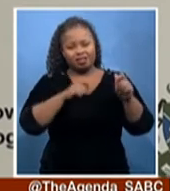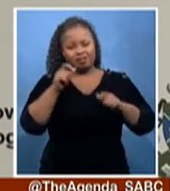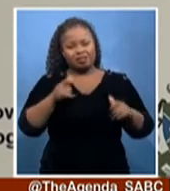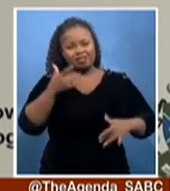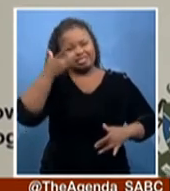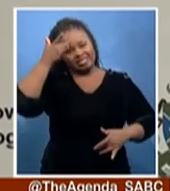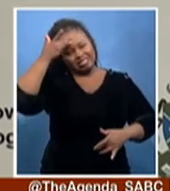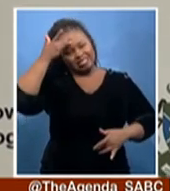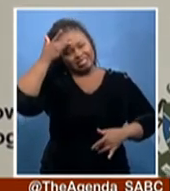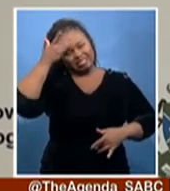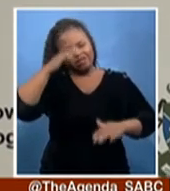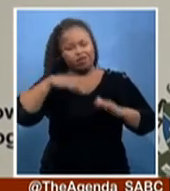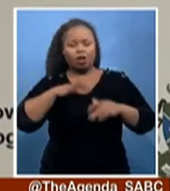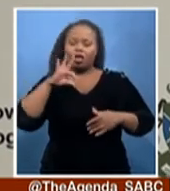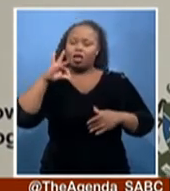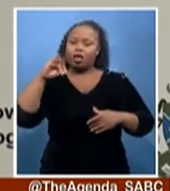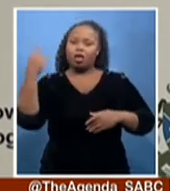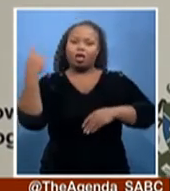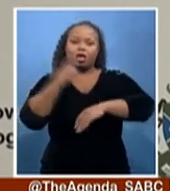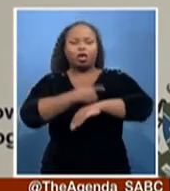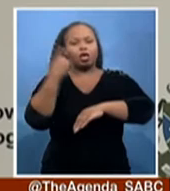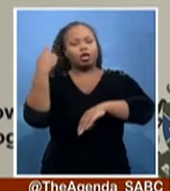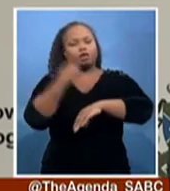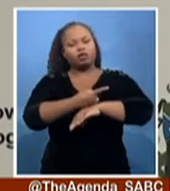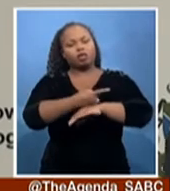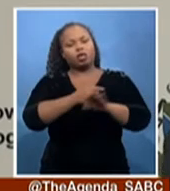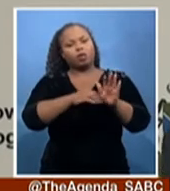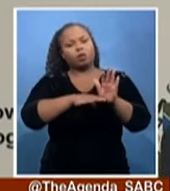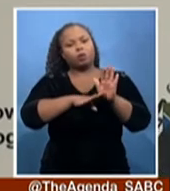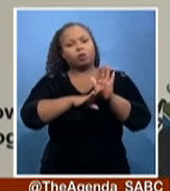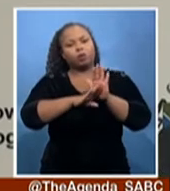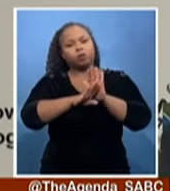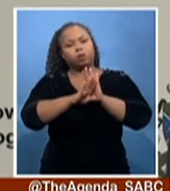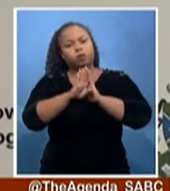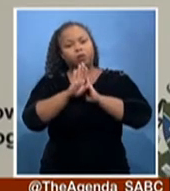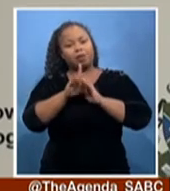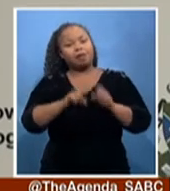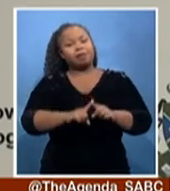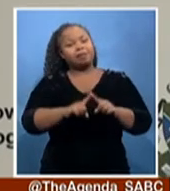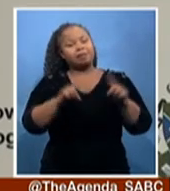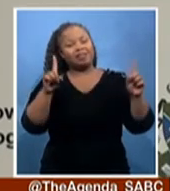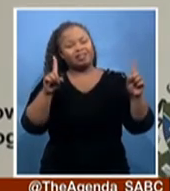letsatsi mme fela fa motho o di leba ka botlalo